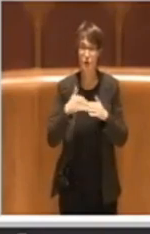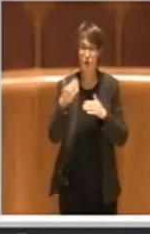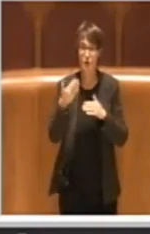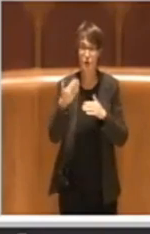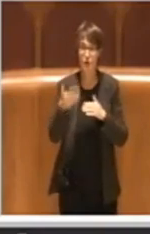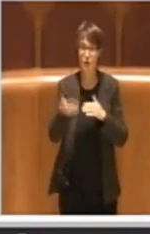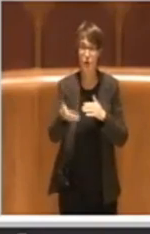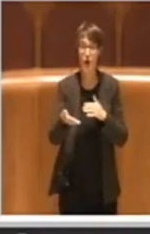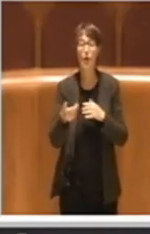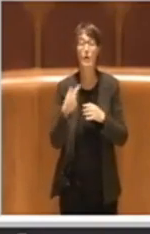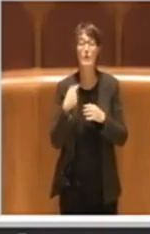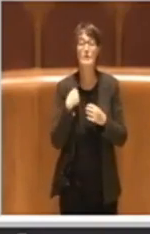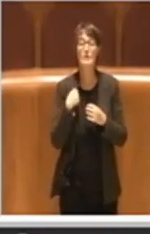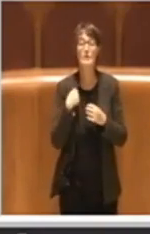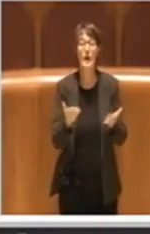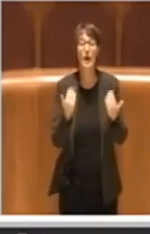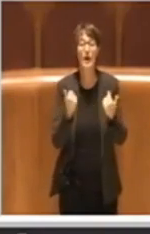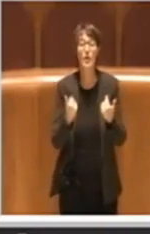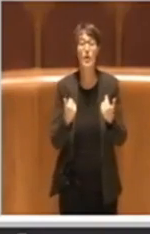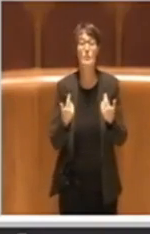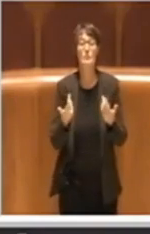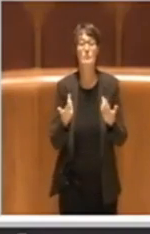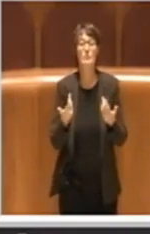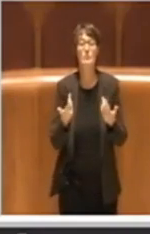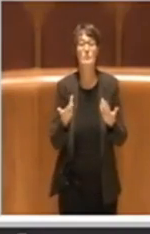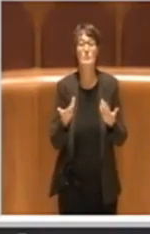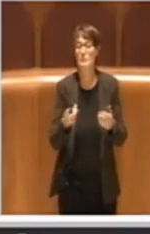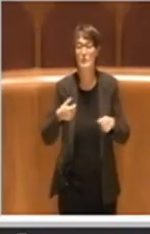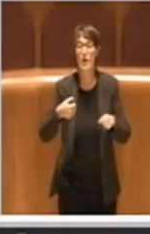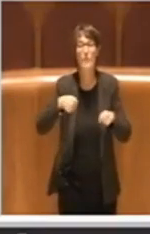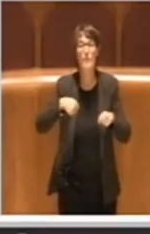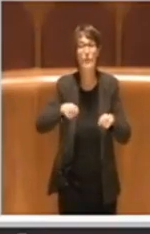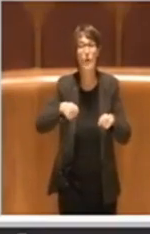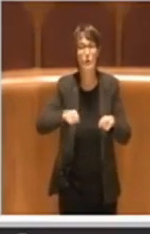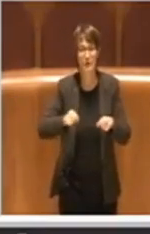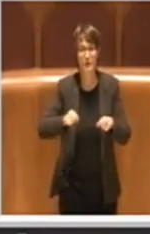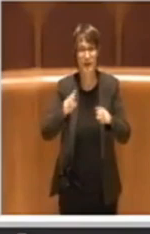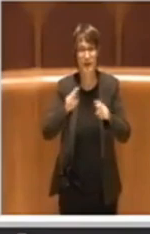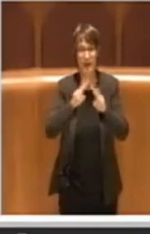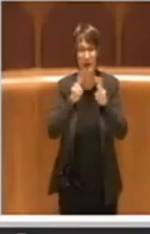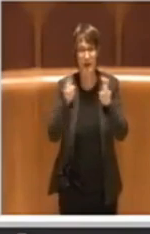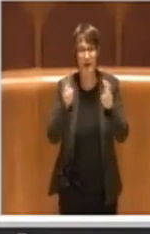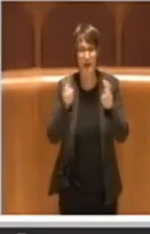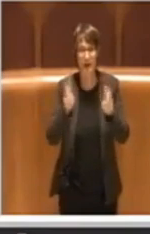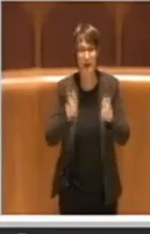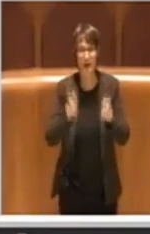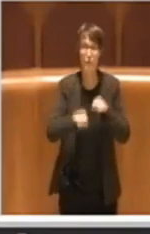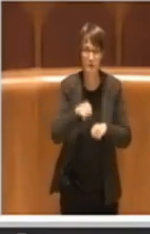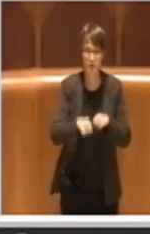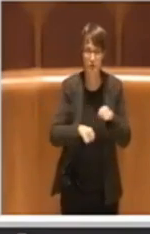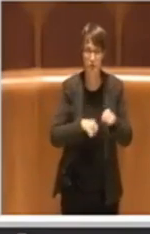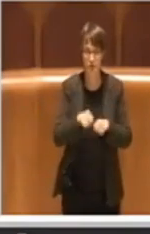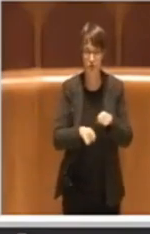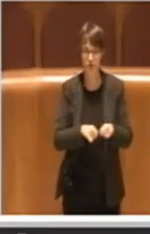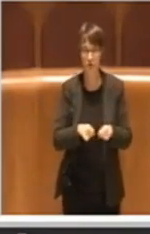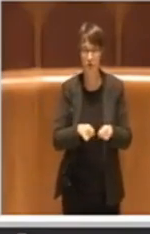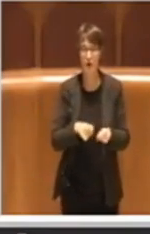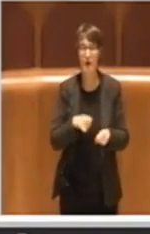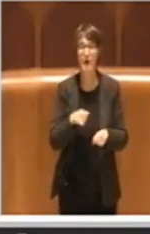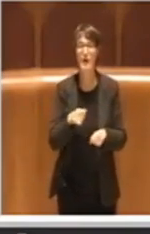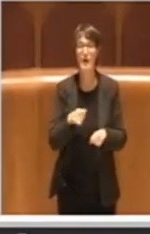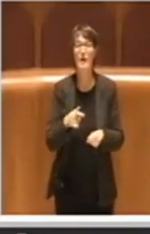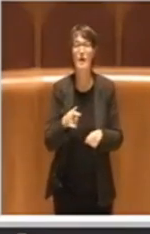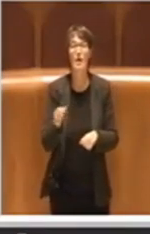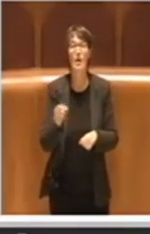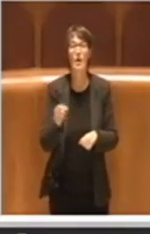impatto ambientale della tipologia ciclomotori o motocicli elettrici beach cargo bike a pedalata assistita o a trazione